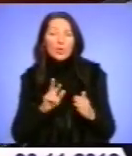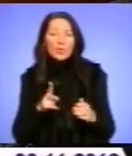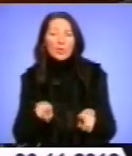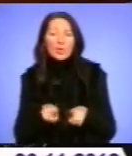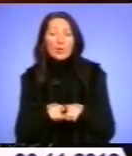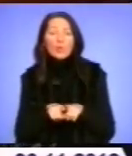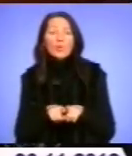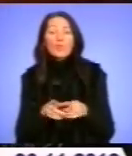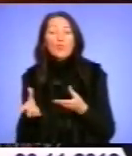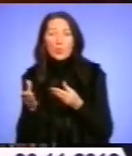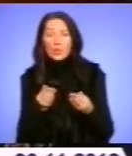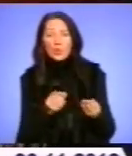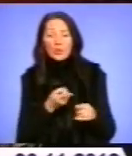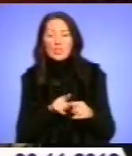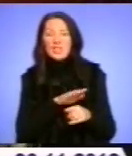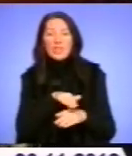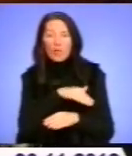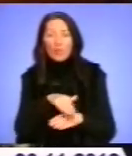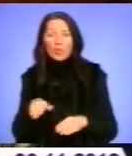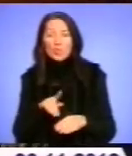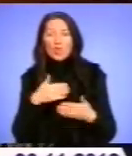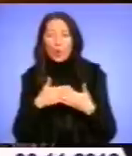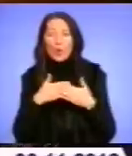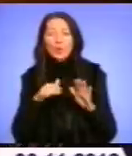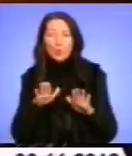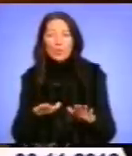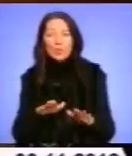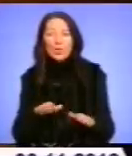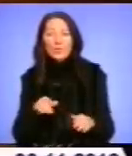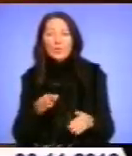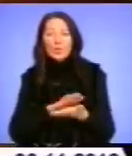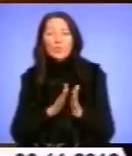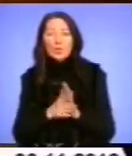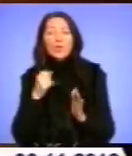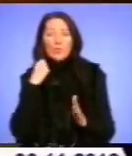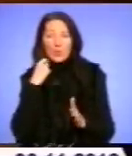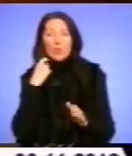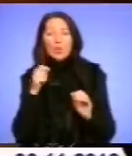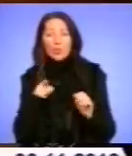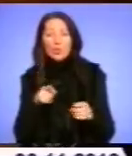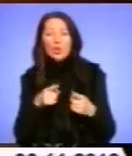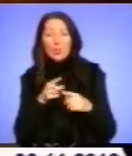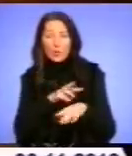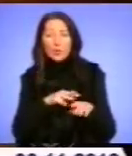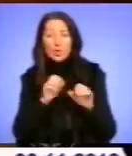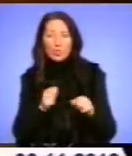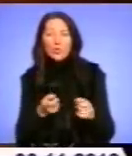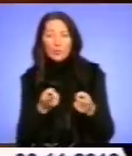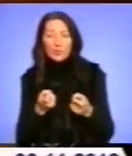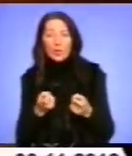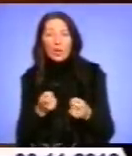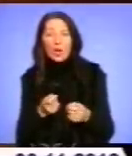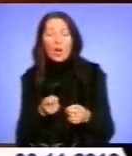речага, дільничий, це ж не на вулиці, що в громадському місті в стані оп'яніння, тоді нічі. Да, він виніс застереження,